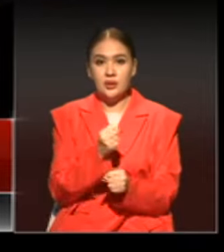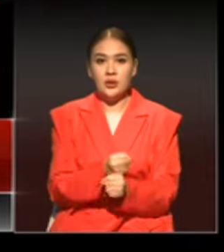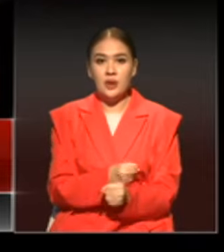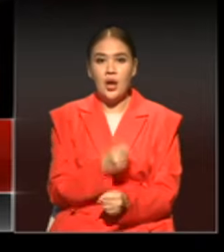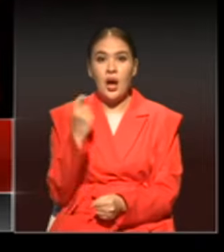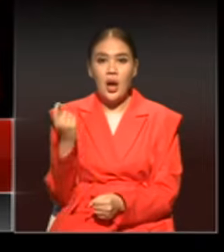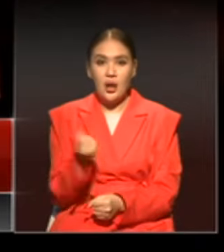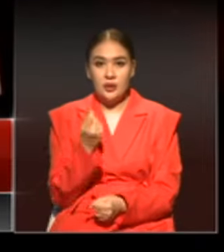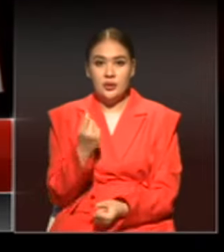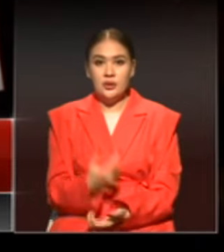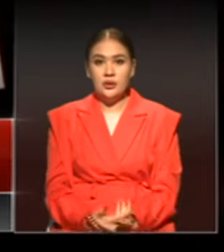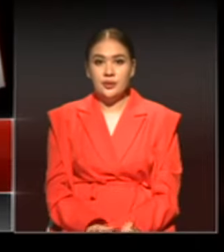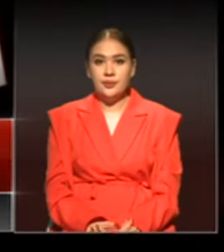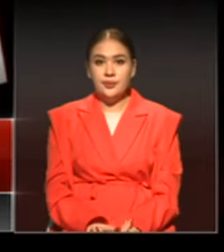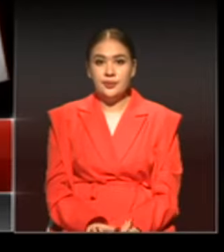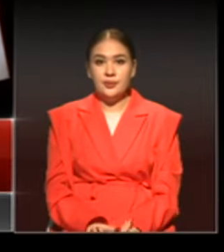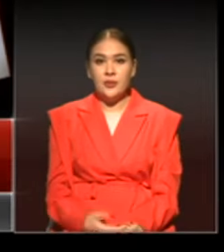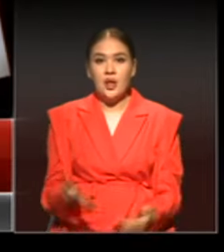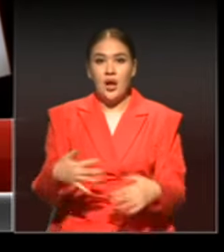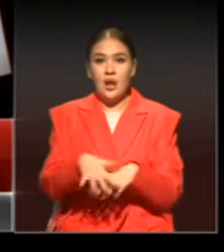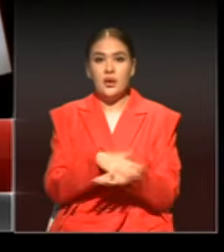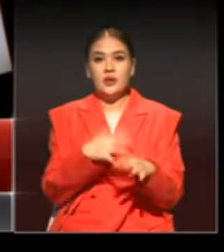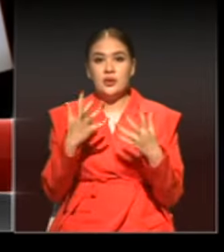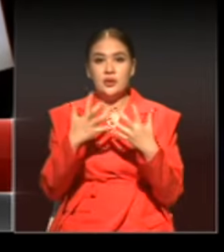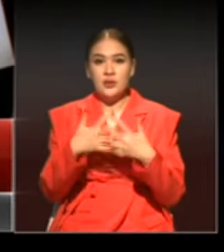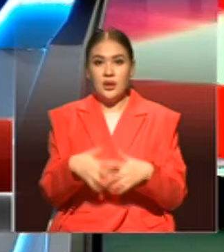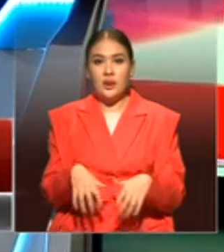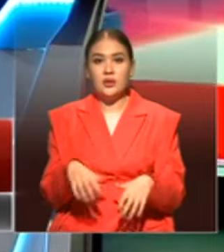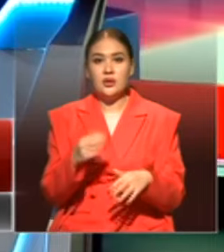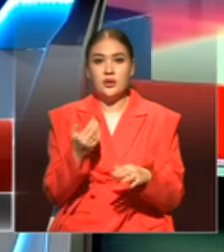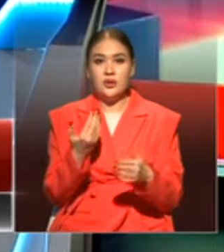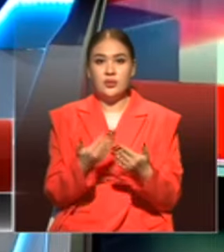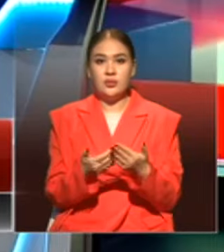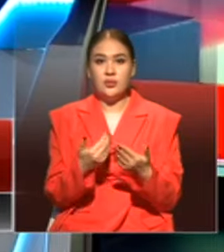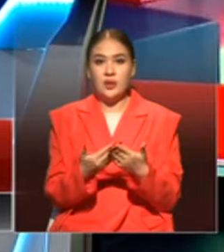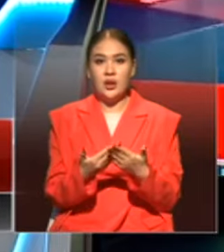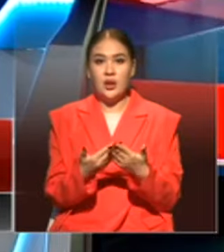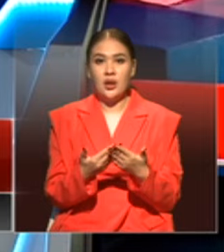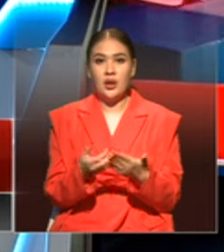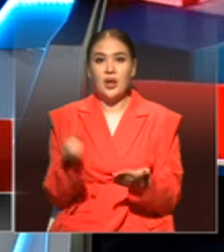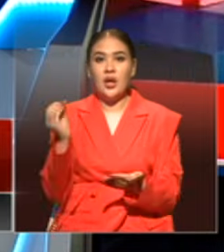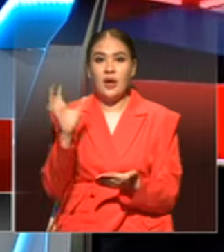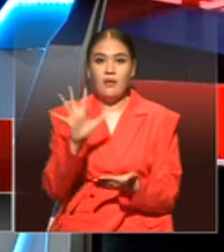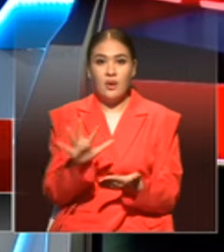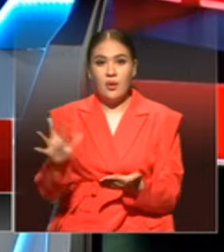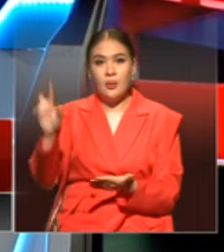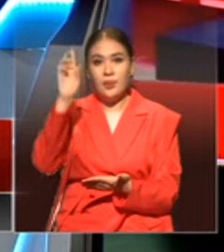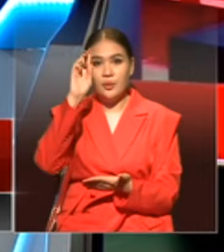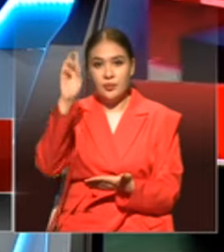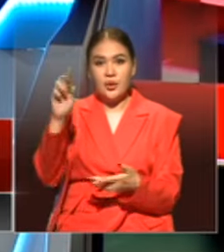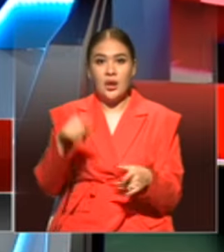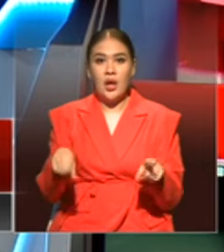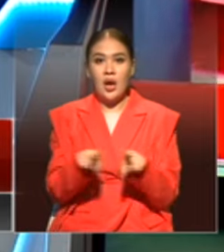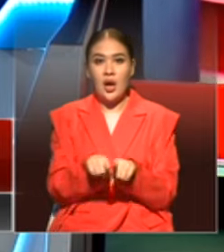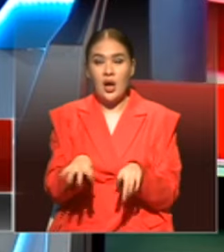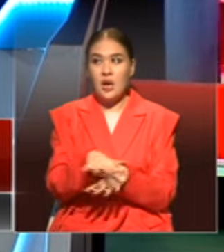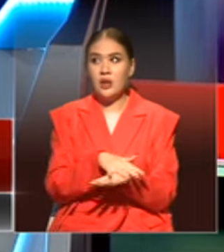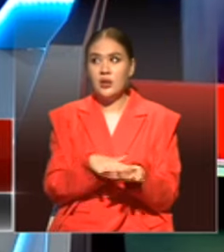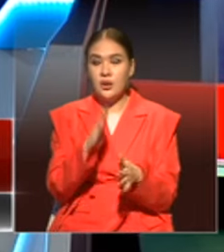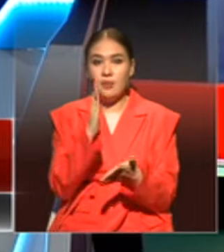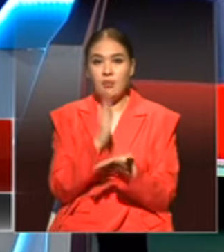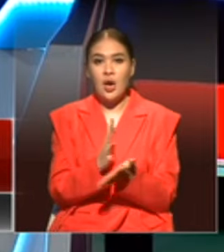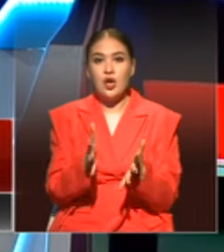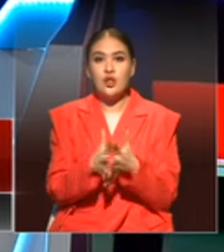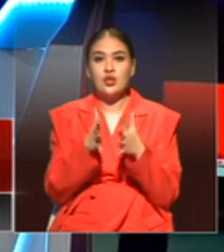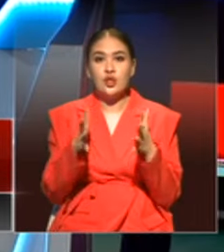дейді, өйткені жаңағыдай халық саны енді мойындау керек. Мысалы басқа Еуропа мемлекеттерінің астаналарының халқы бар. Яғни